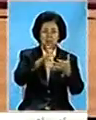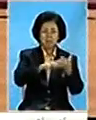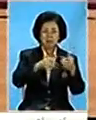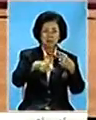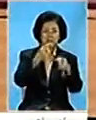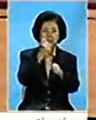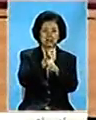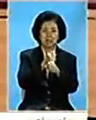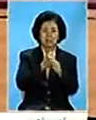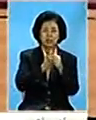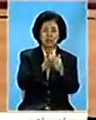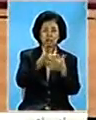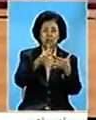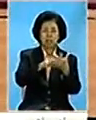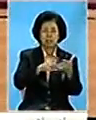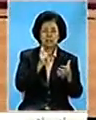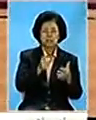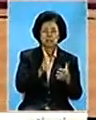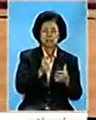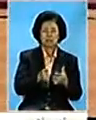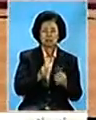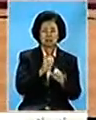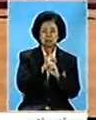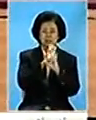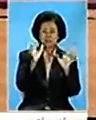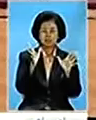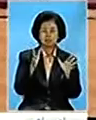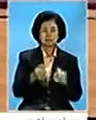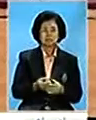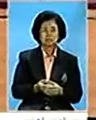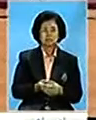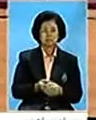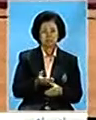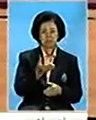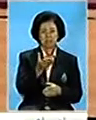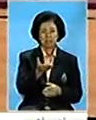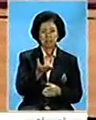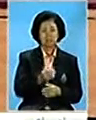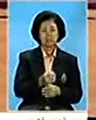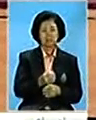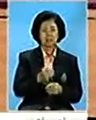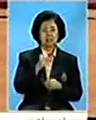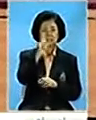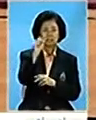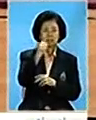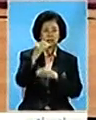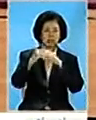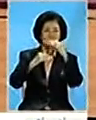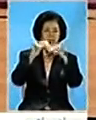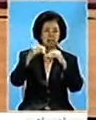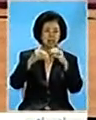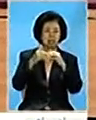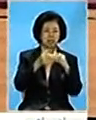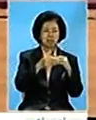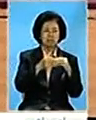การปฏิบัติตามแผนพัฒนาการเมืองได้อย่างชัดเจนนะคะซึ่งอันนี้ถ้าเกิดว่าทางสภาพัฒน์ได้มีโอกาสนำผล